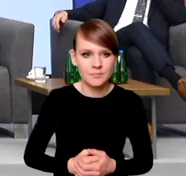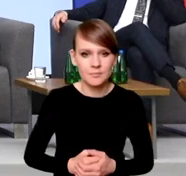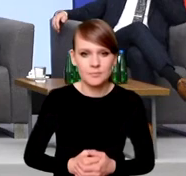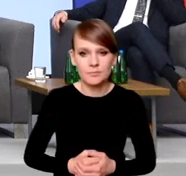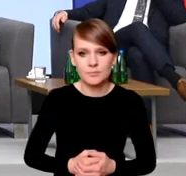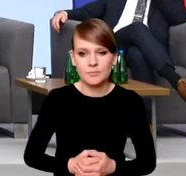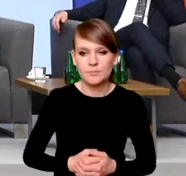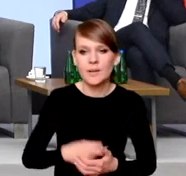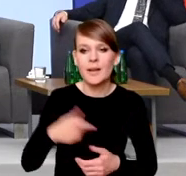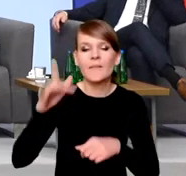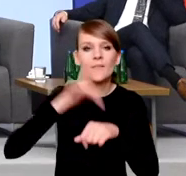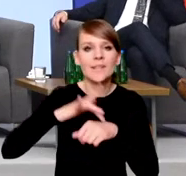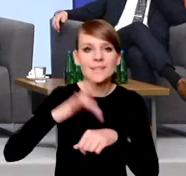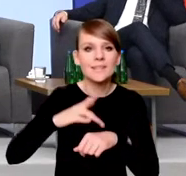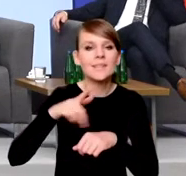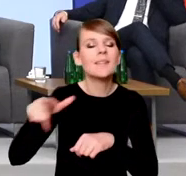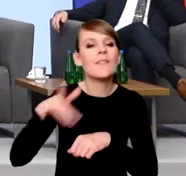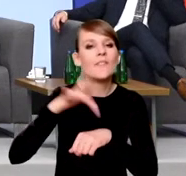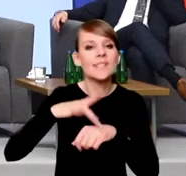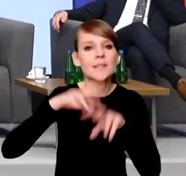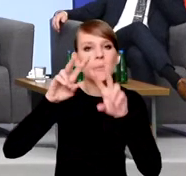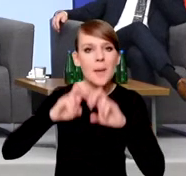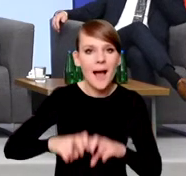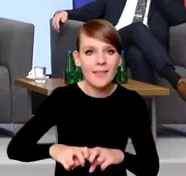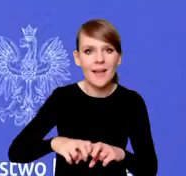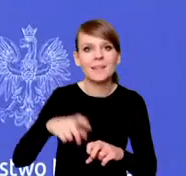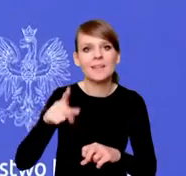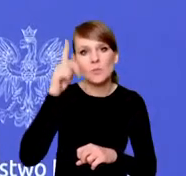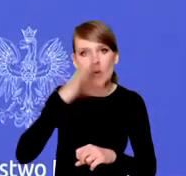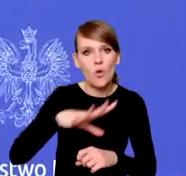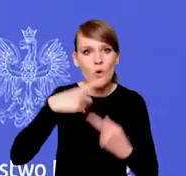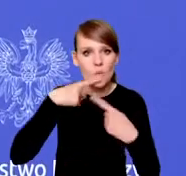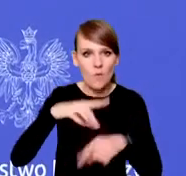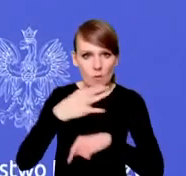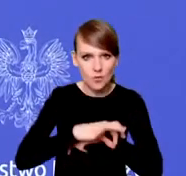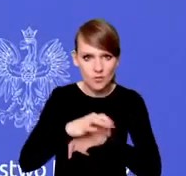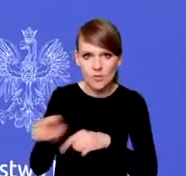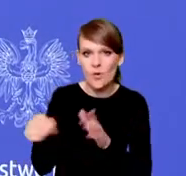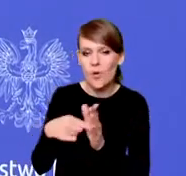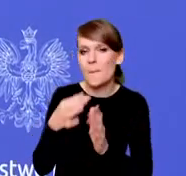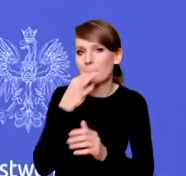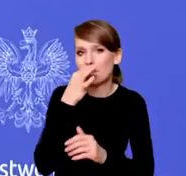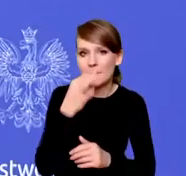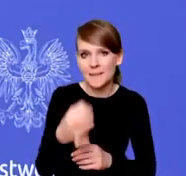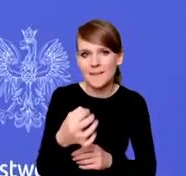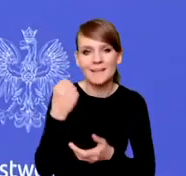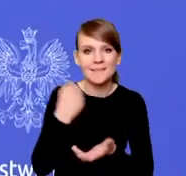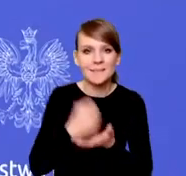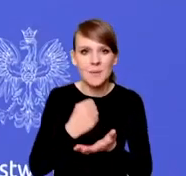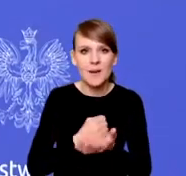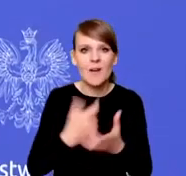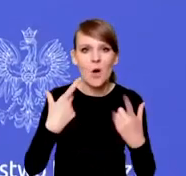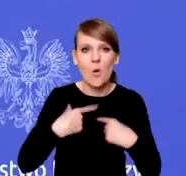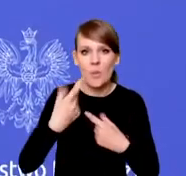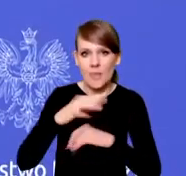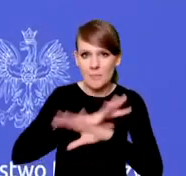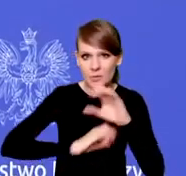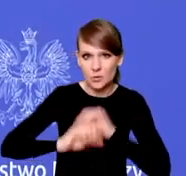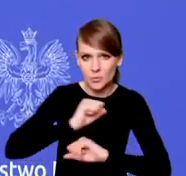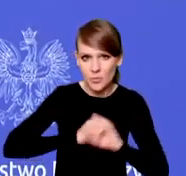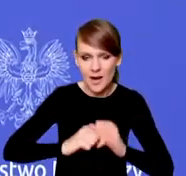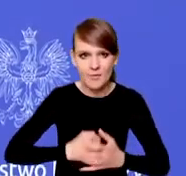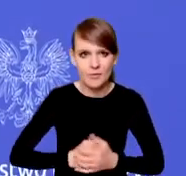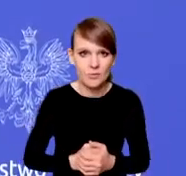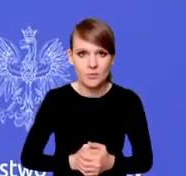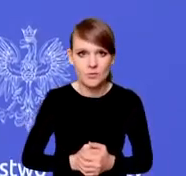wyników badań diagnozy społecznej odpowiedzialności uczelni, na przykład na polu osób z niepełnosprawnościami. I